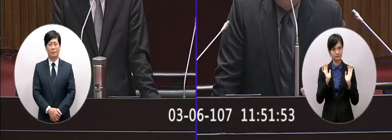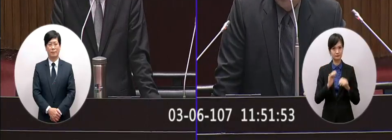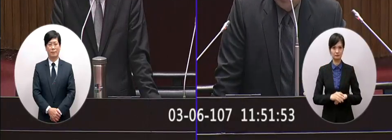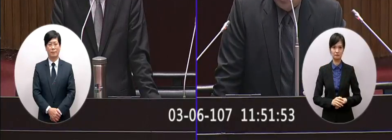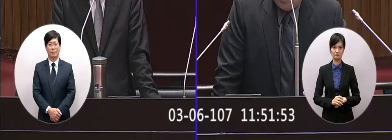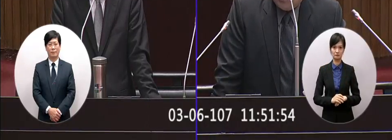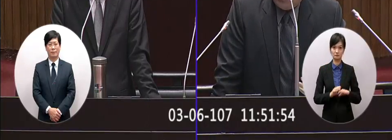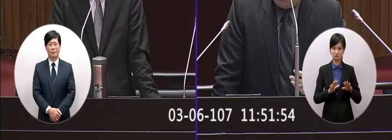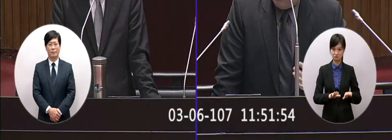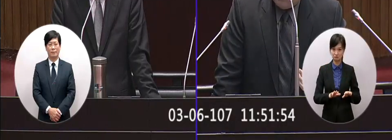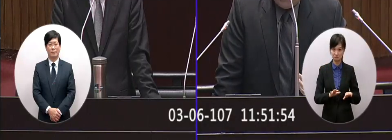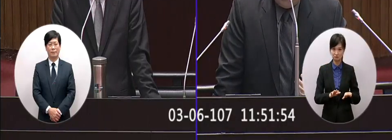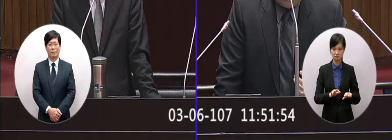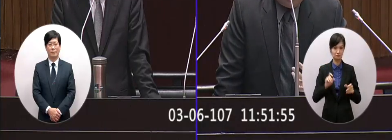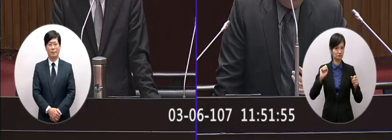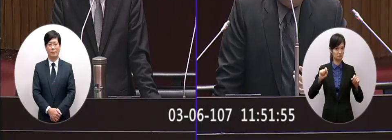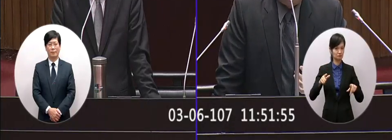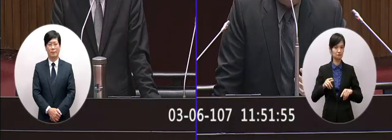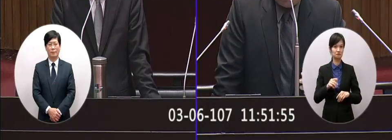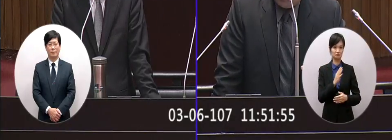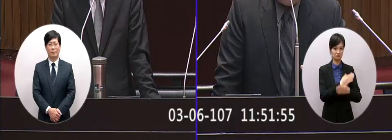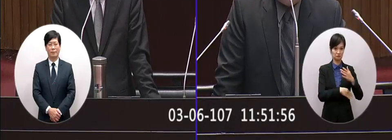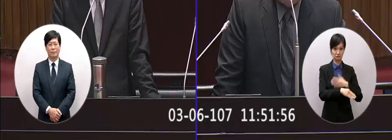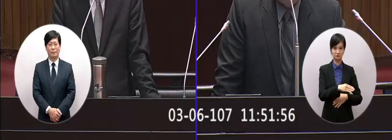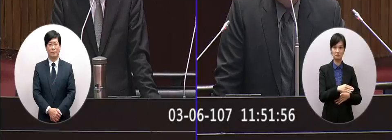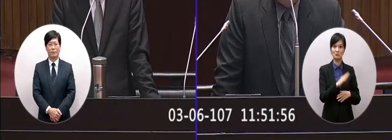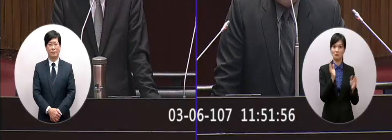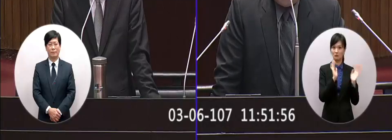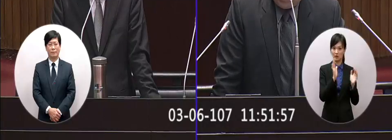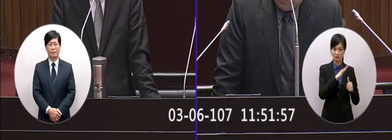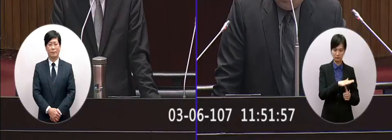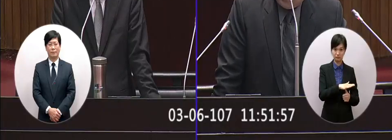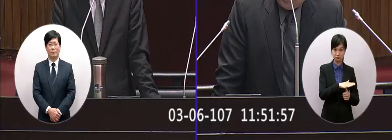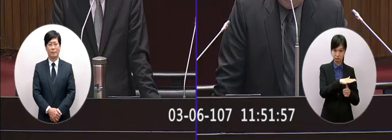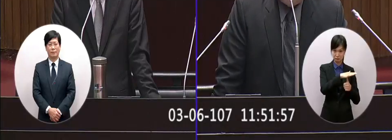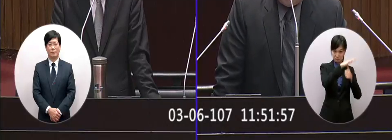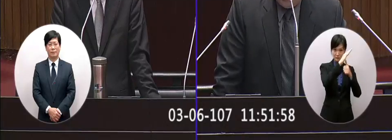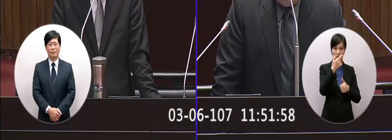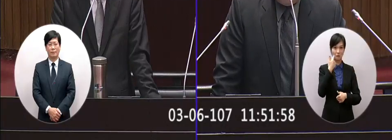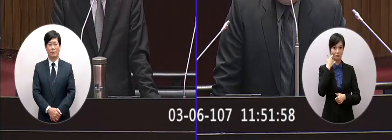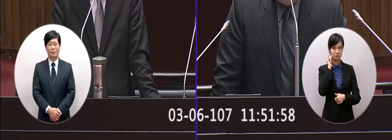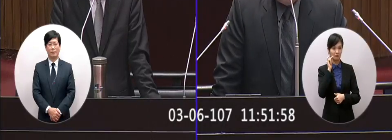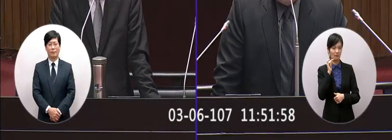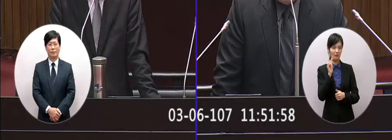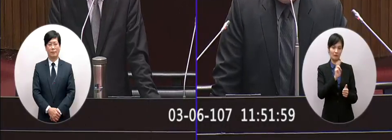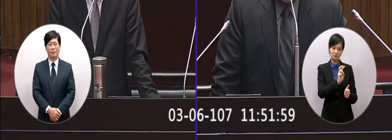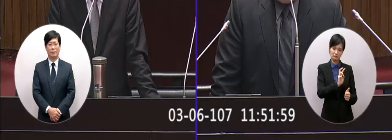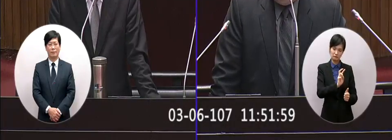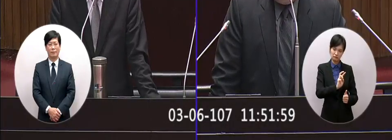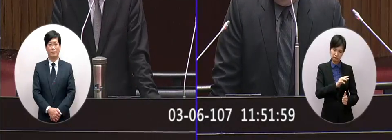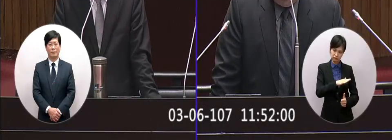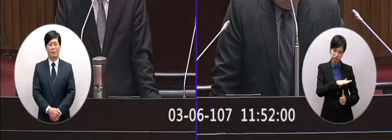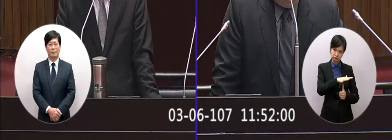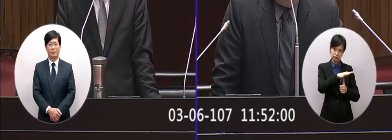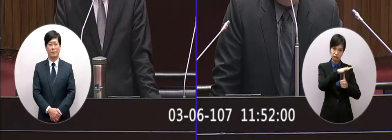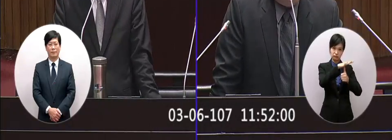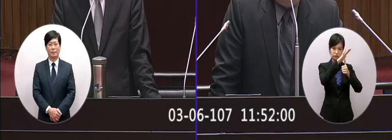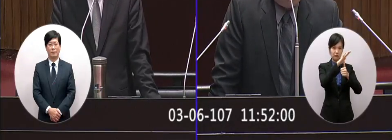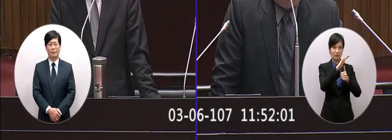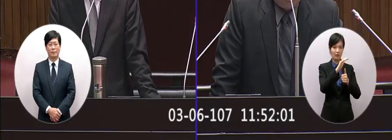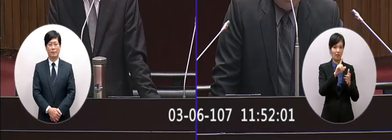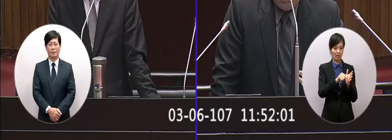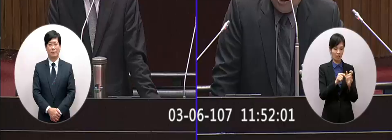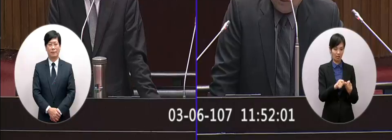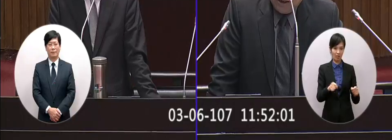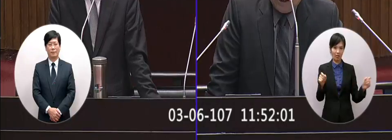亲年老，然后身心障碍的子女就说长大，那然后家庭长期负担这样子的问题之